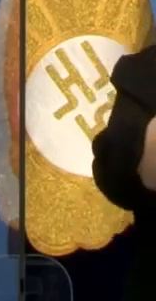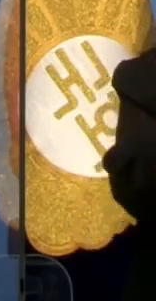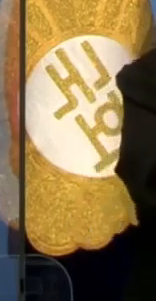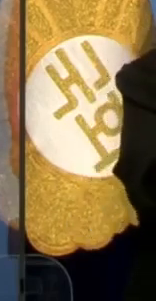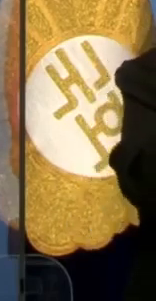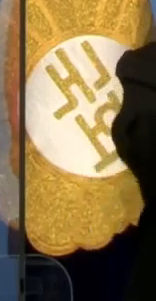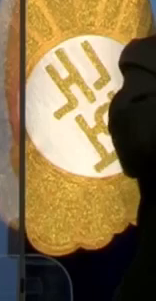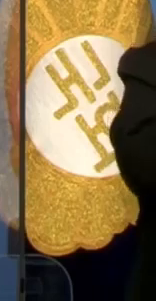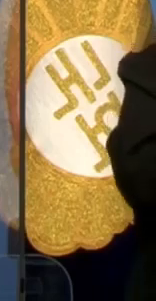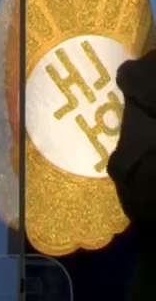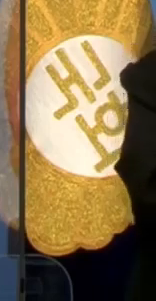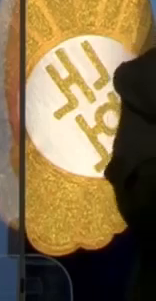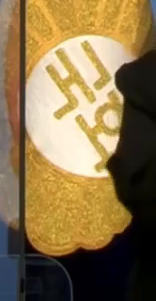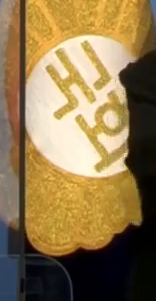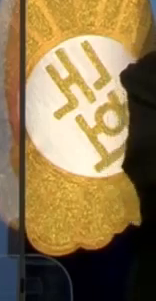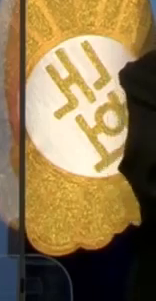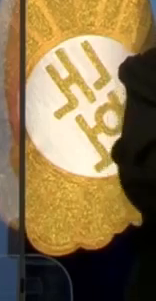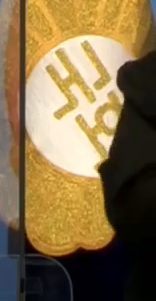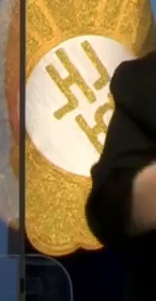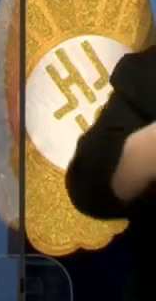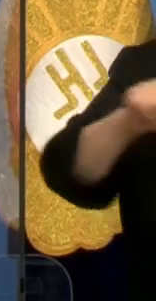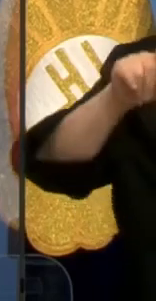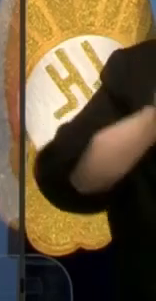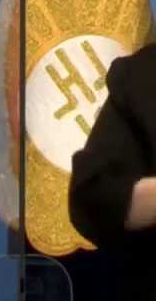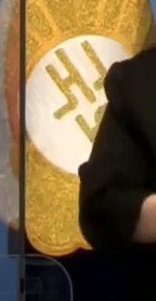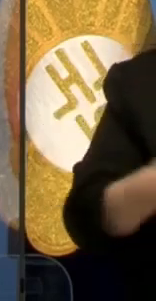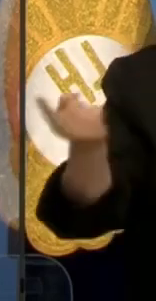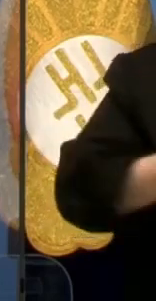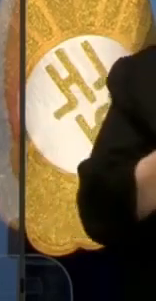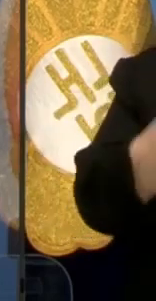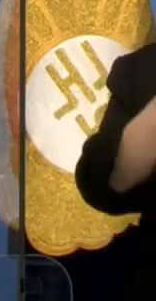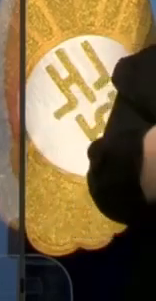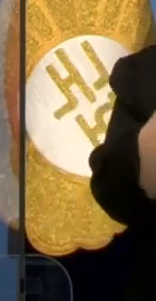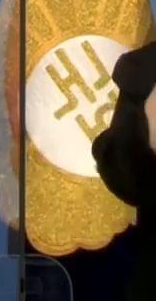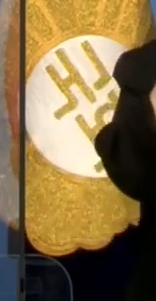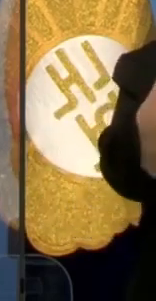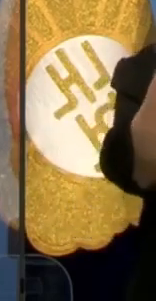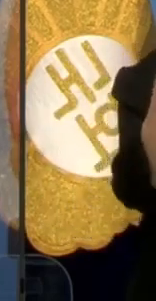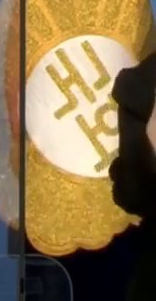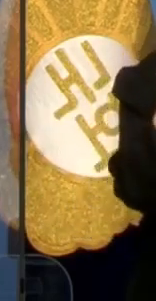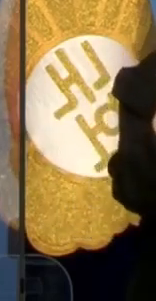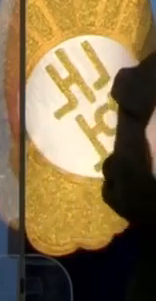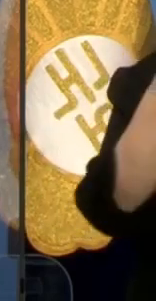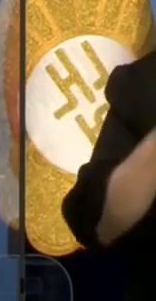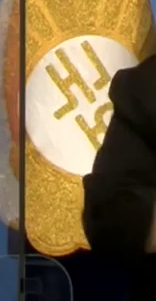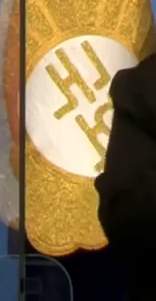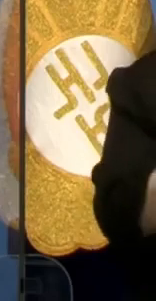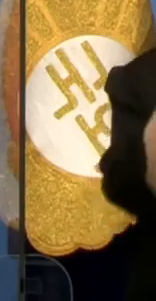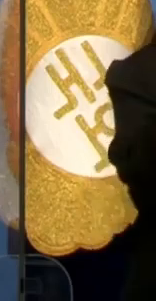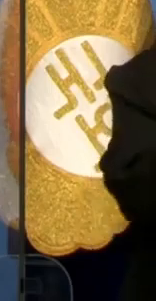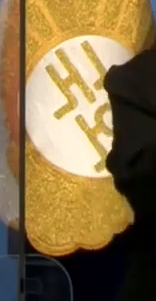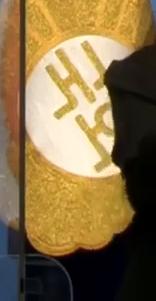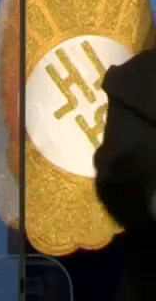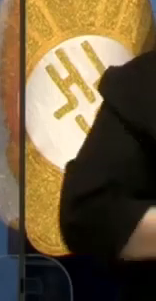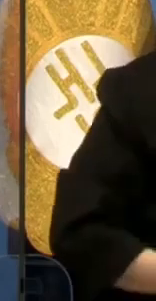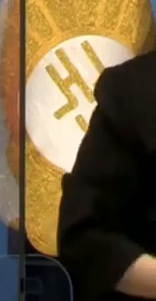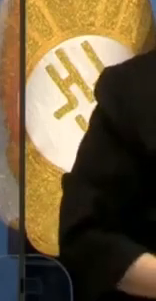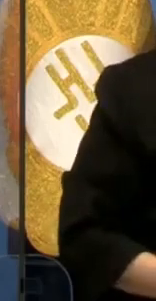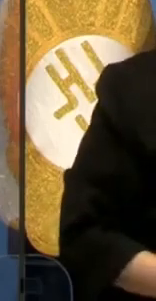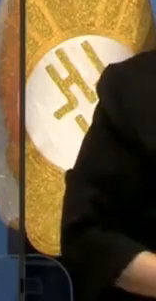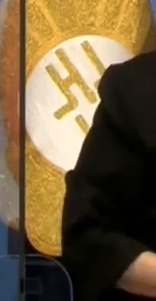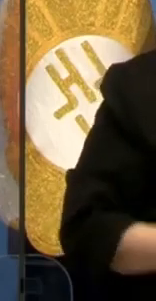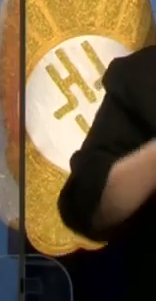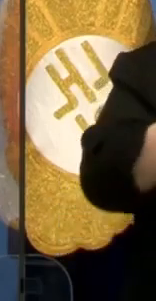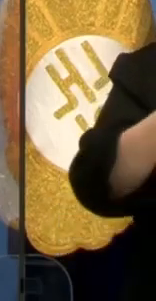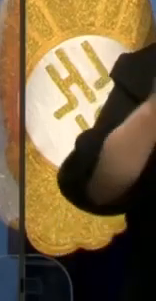대해 친일파 운운하는 터무니없는 비방을 도저히 두고 볼 수 없어 오늘 이 자리에 섰습니다.